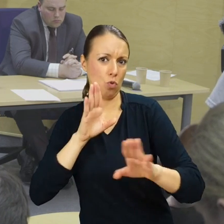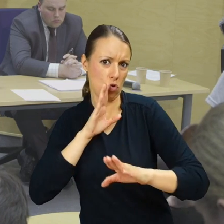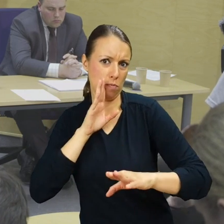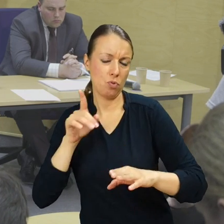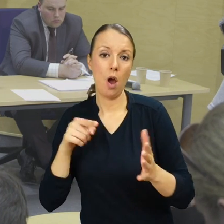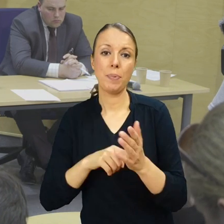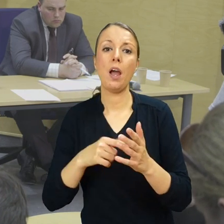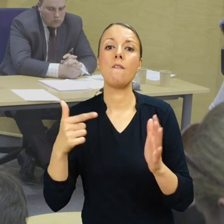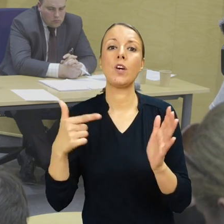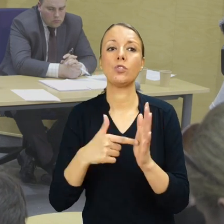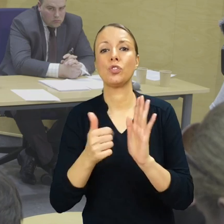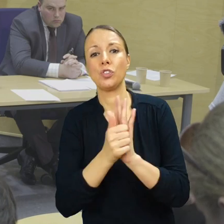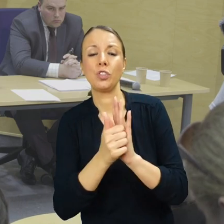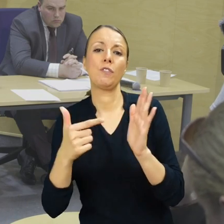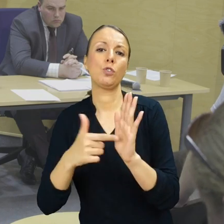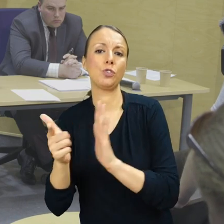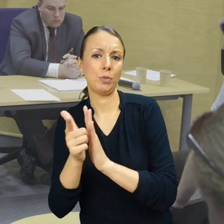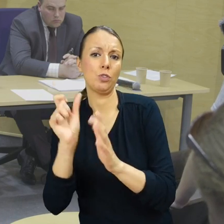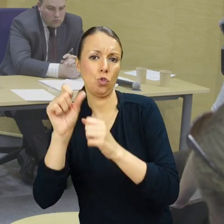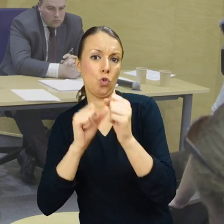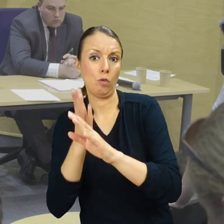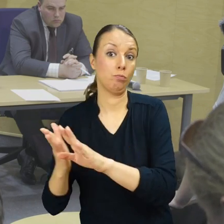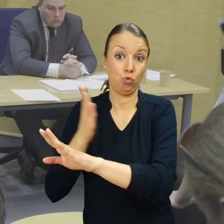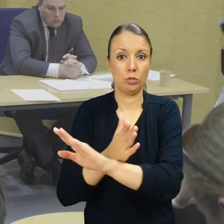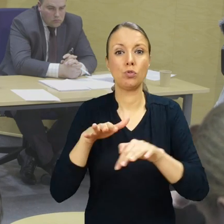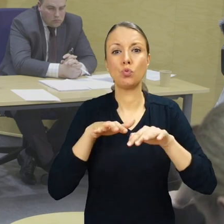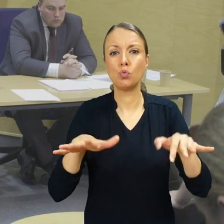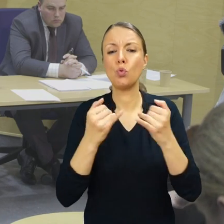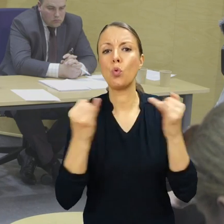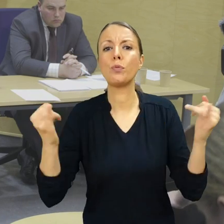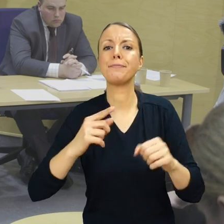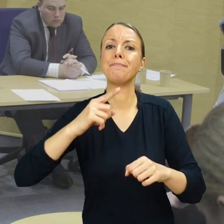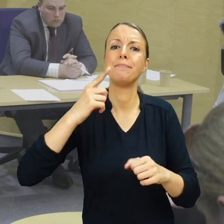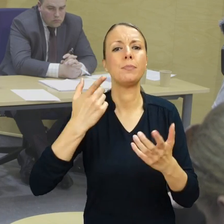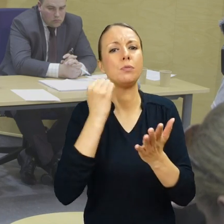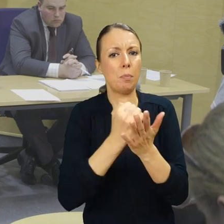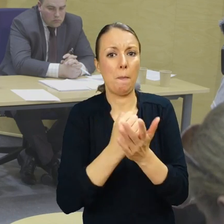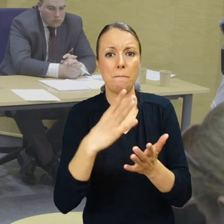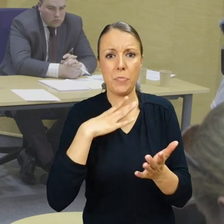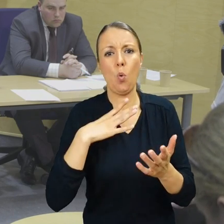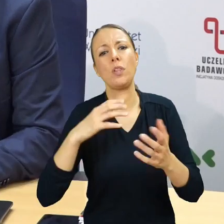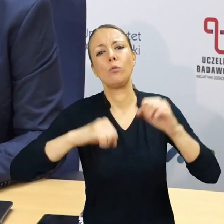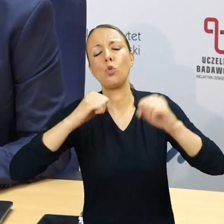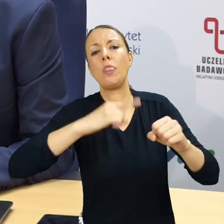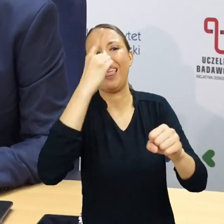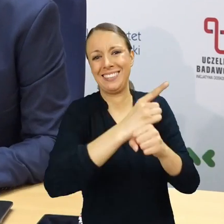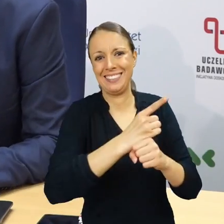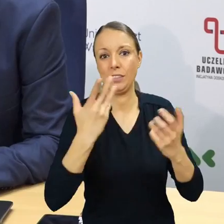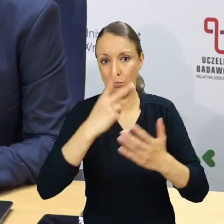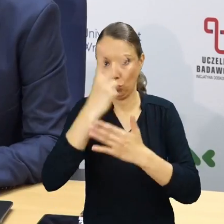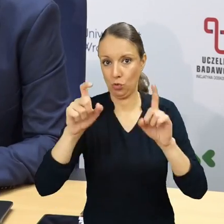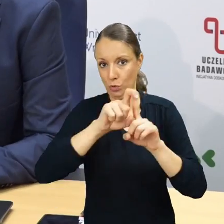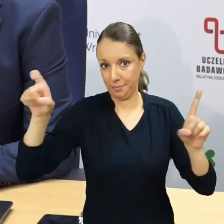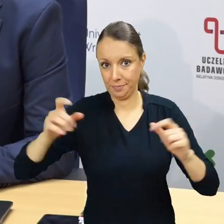2016-2017 rokiem było dużo takich orzeczeń, z których wynikało, ja nawet mam tutaj cytat, który chciałem Państwu przytoczyć. Do opinii publicznej docierają